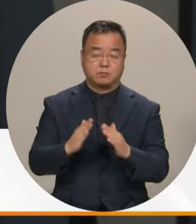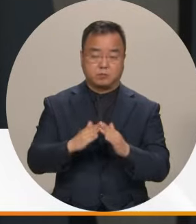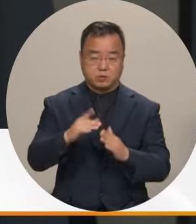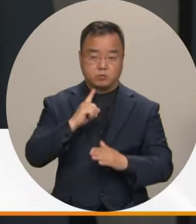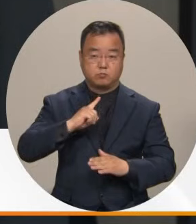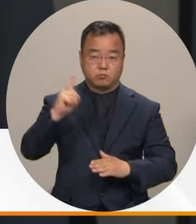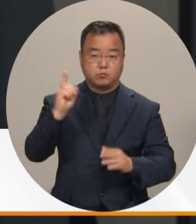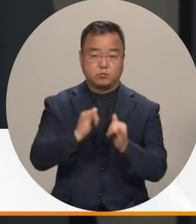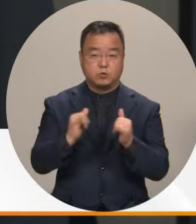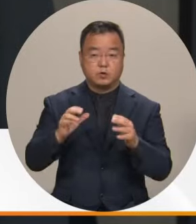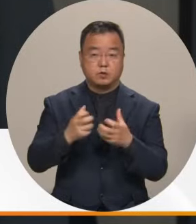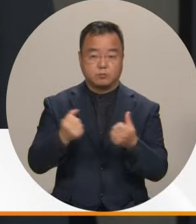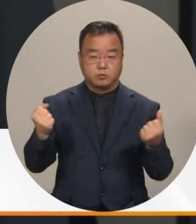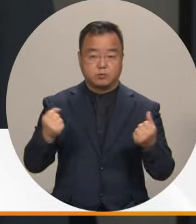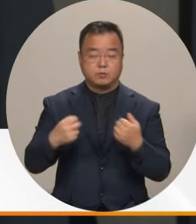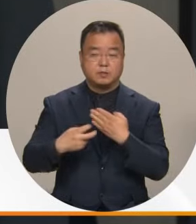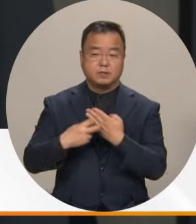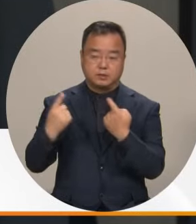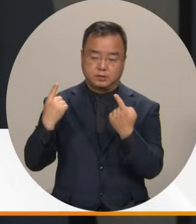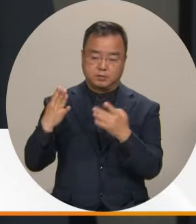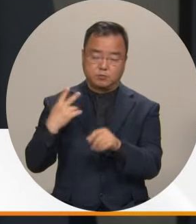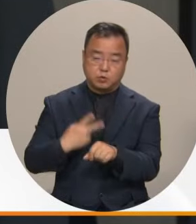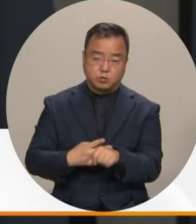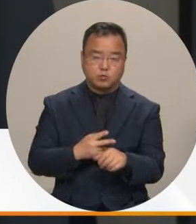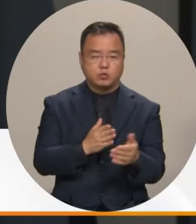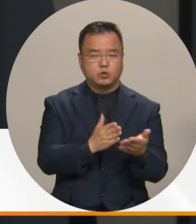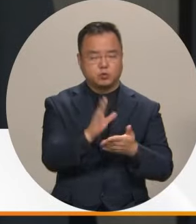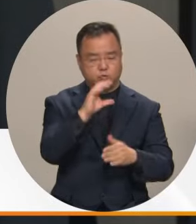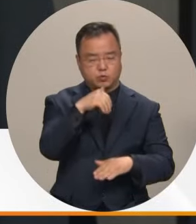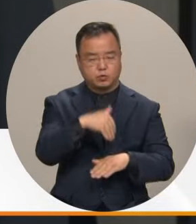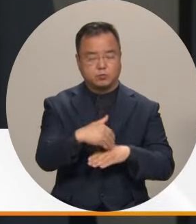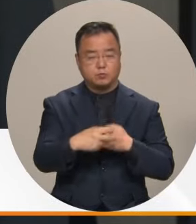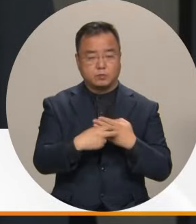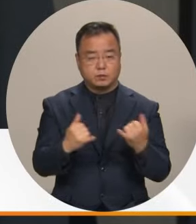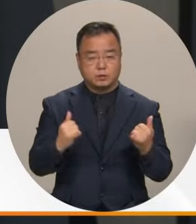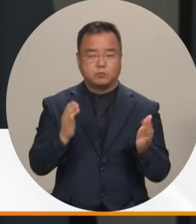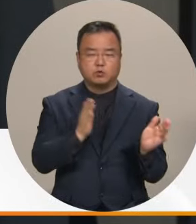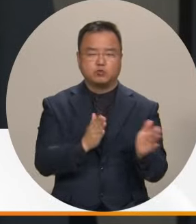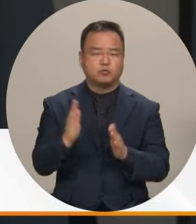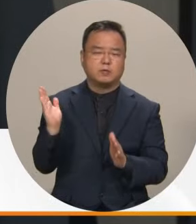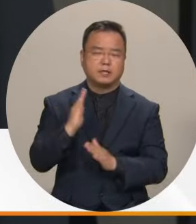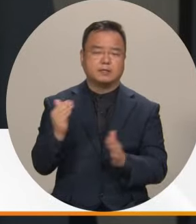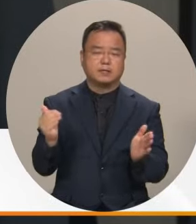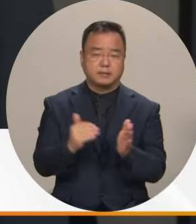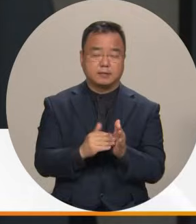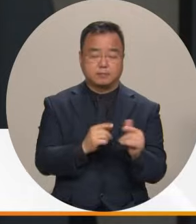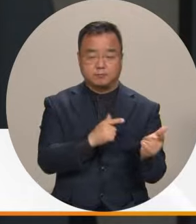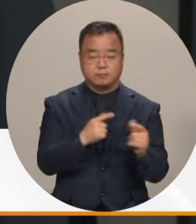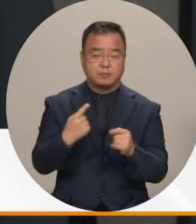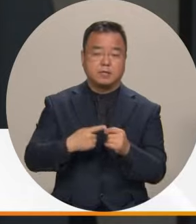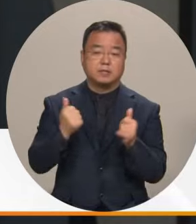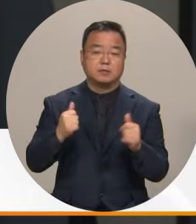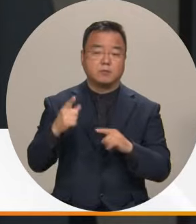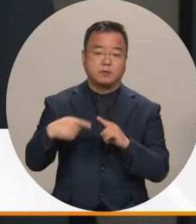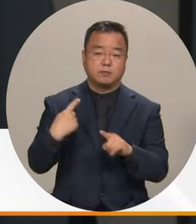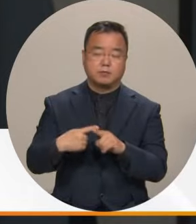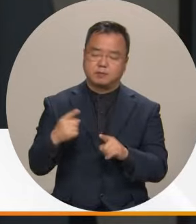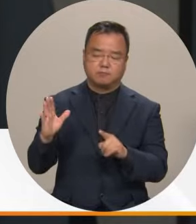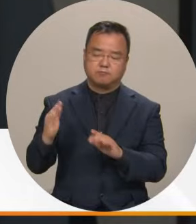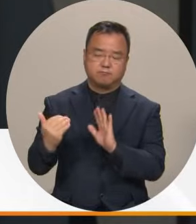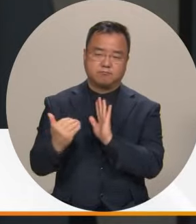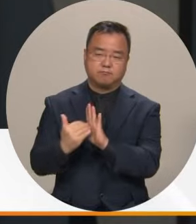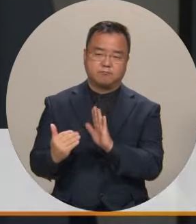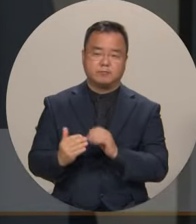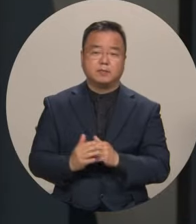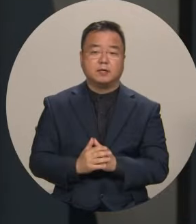있습니다 어 과대학 교수와 전공이 또 의과대학 준비생들의 신청은 일심과 마찬가지로 각하했습니다이